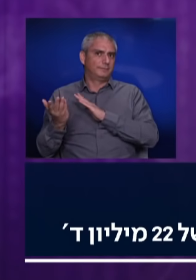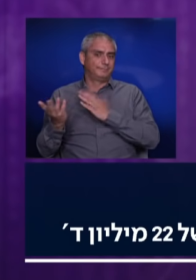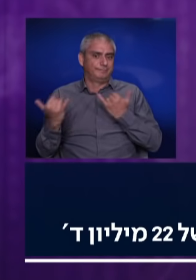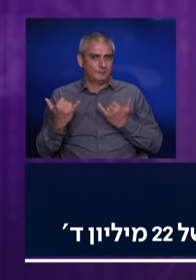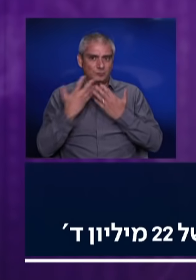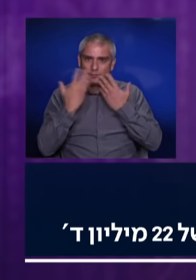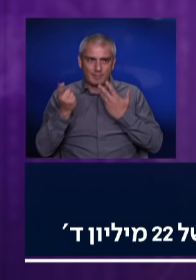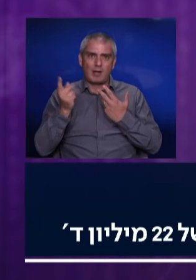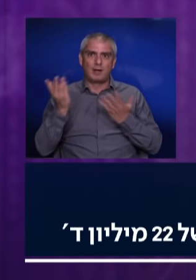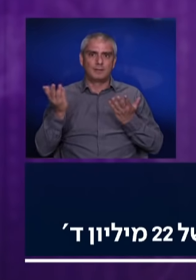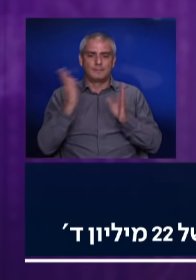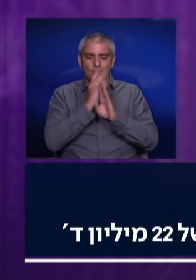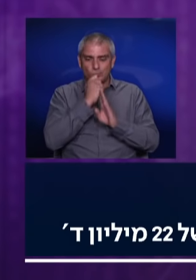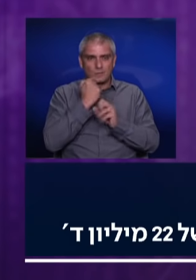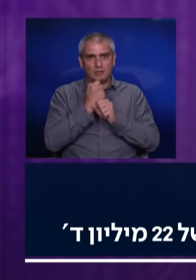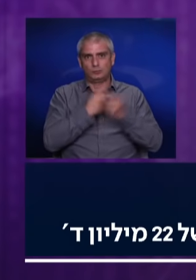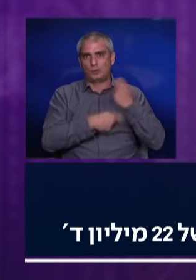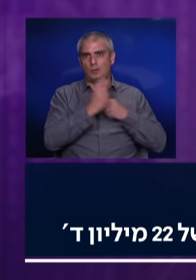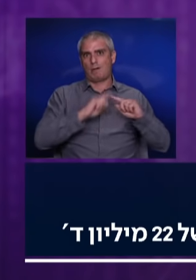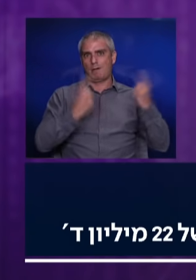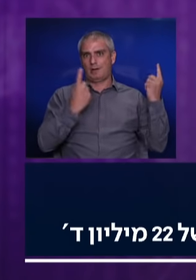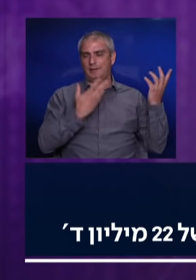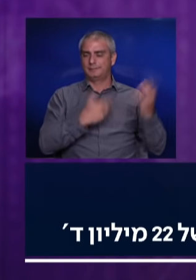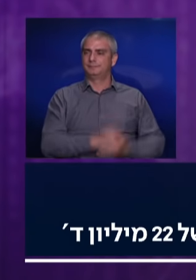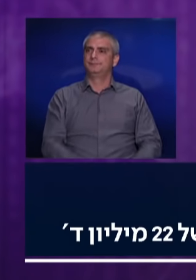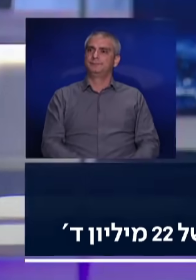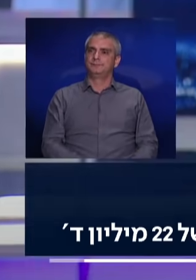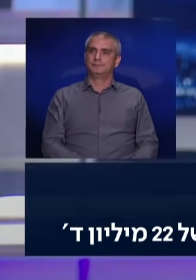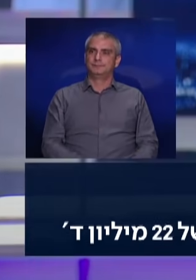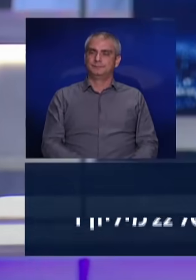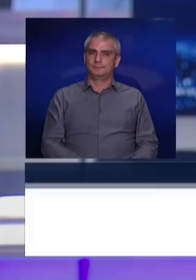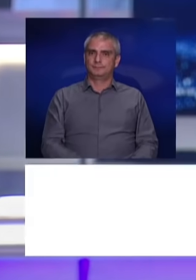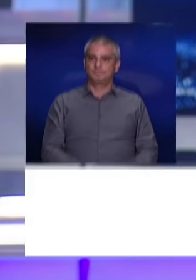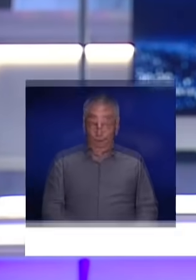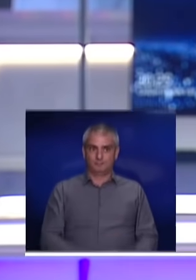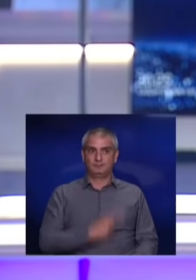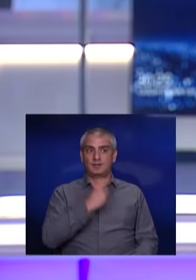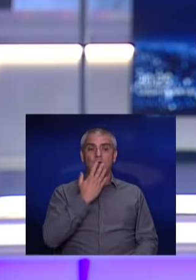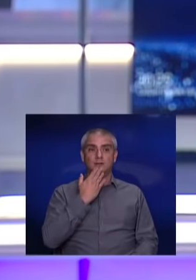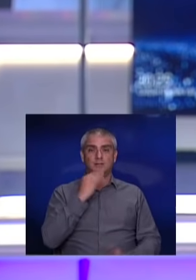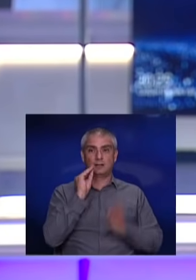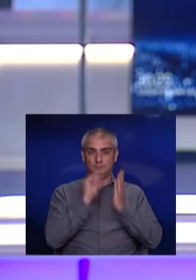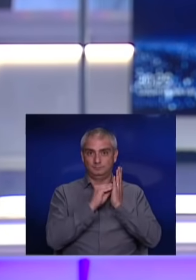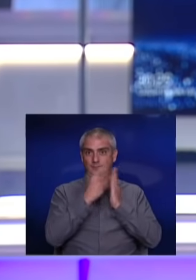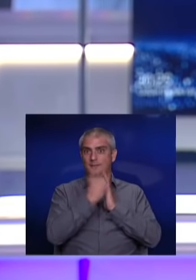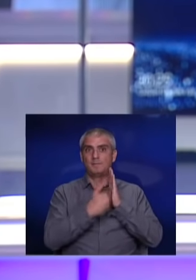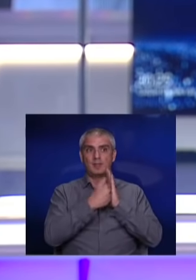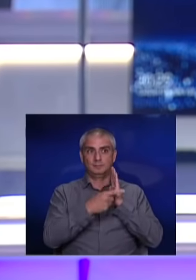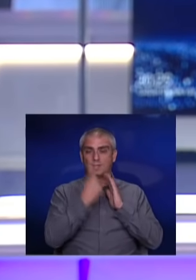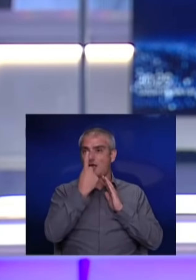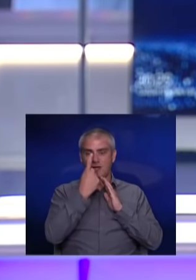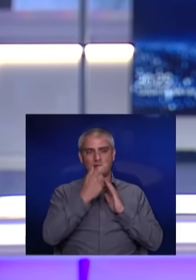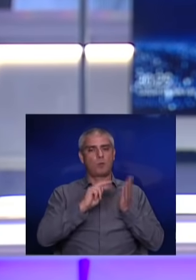מסתבר שבמחשכים הם עשו דבר אחר לגמרי. מואב, תודה. מאות ישראלים מוזכרים במסמכים האלה. אחד מהם